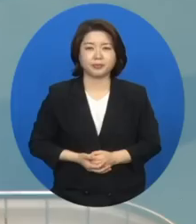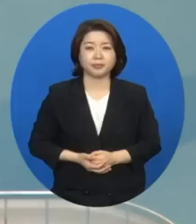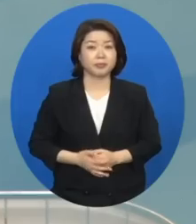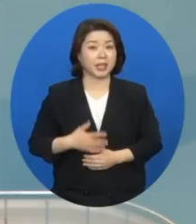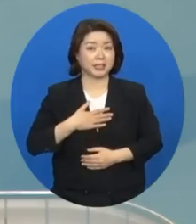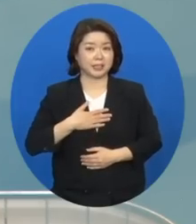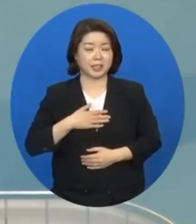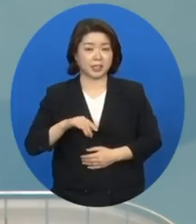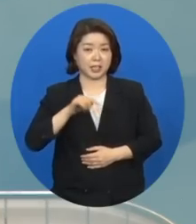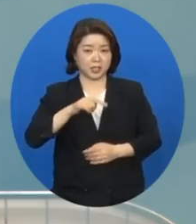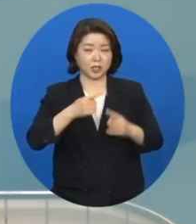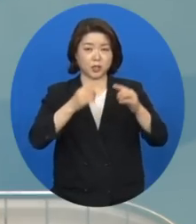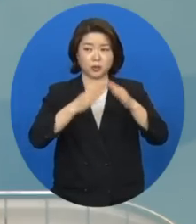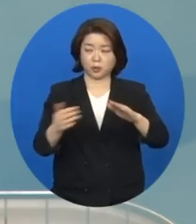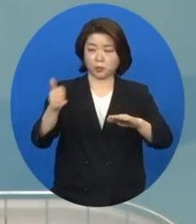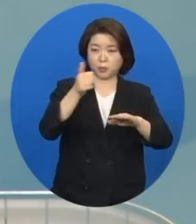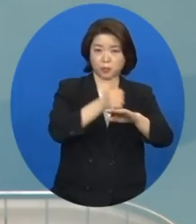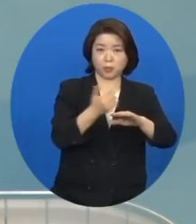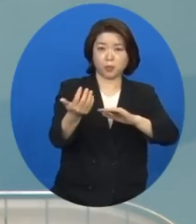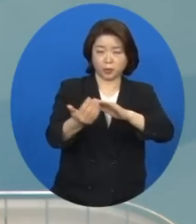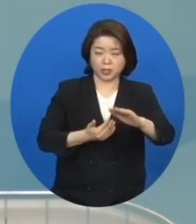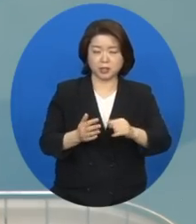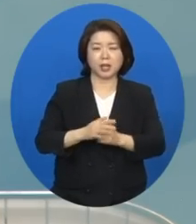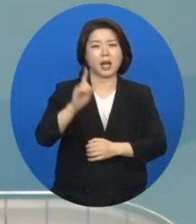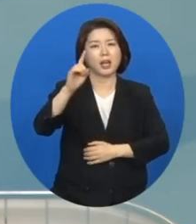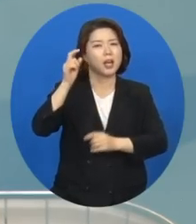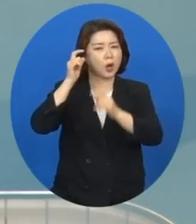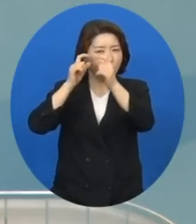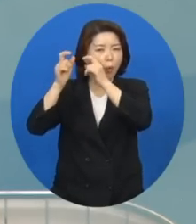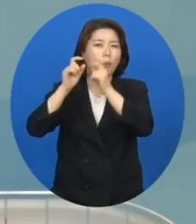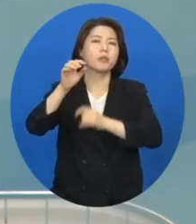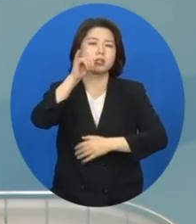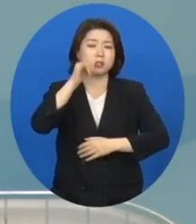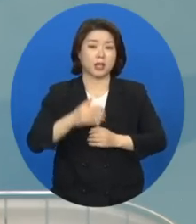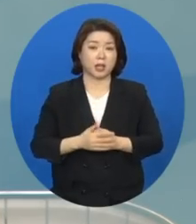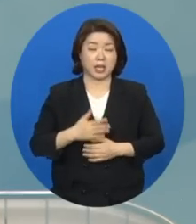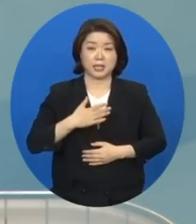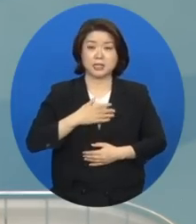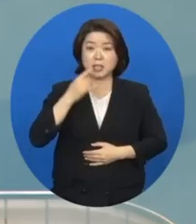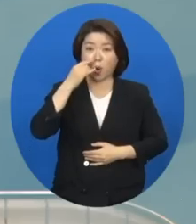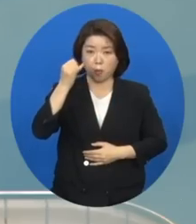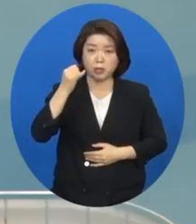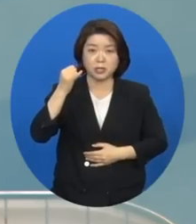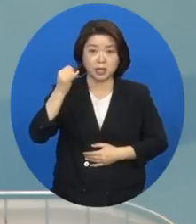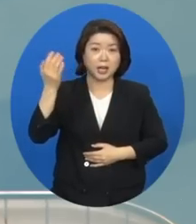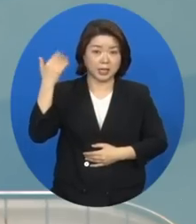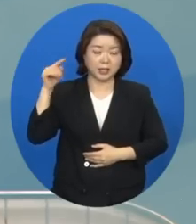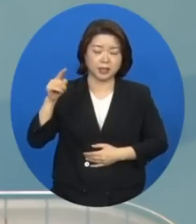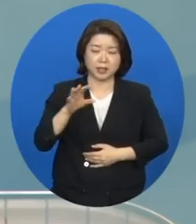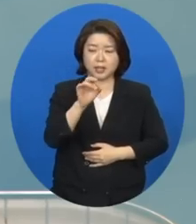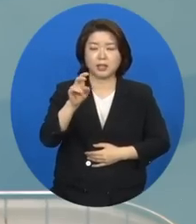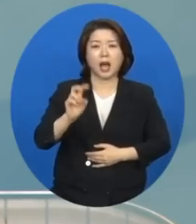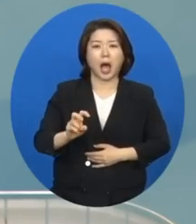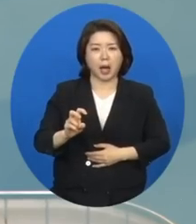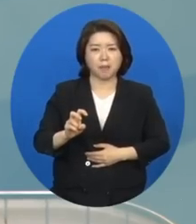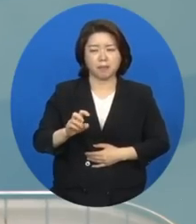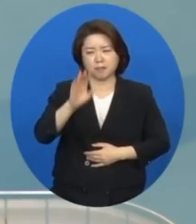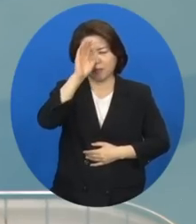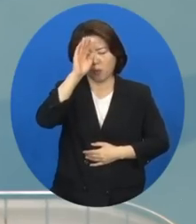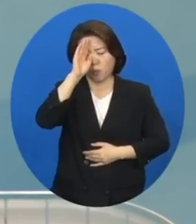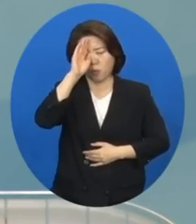제가 선한목자교회 부임하기 전에 한 가지 고민이 있었습니다. 저희 어머니께서 암으로 투병